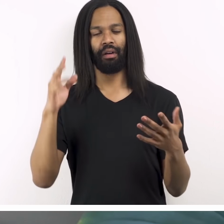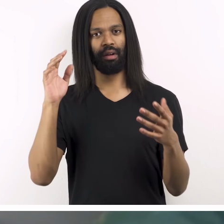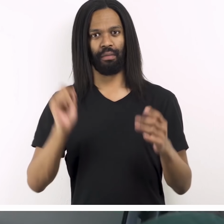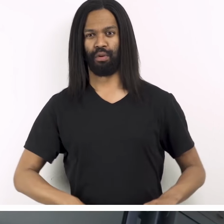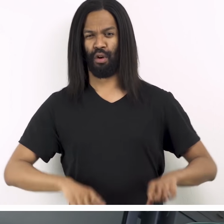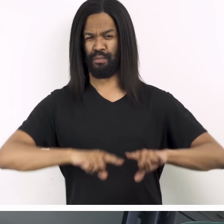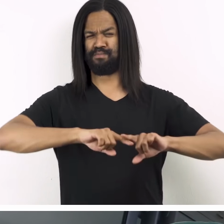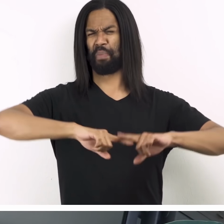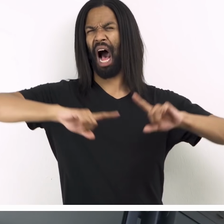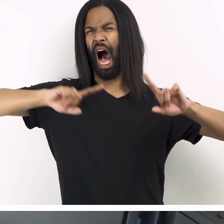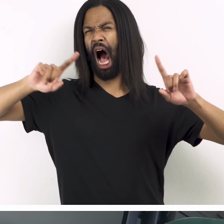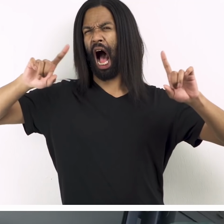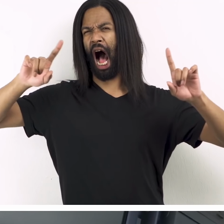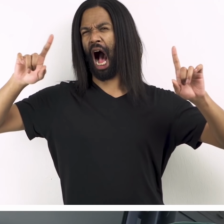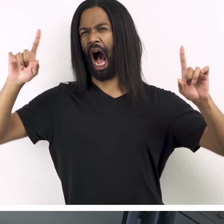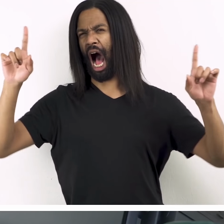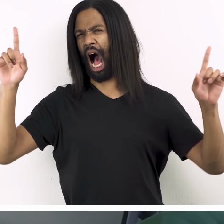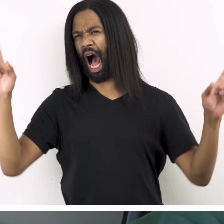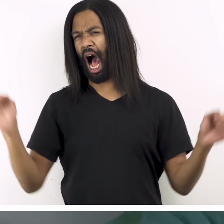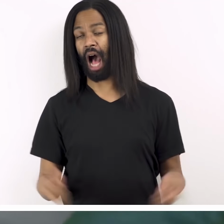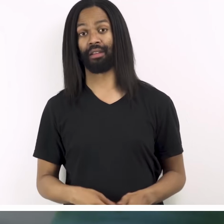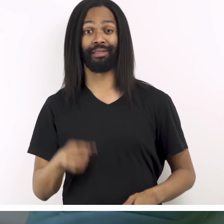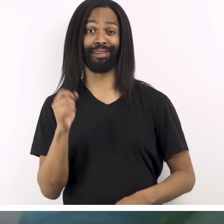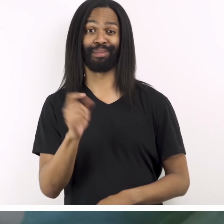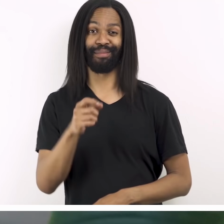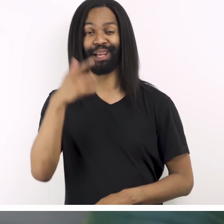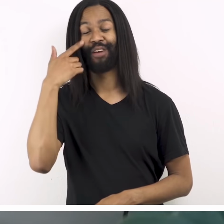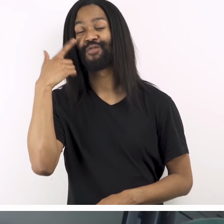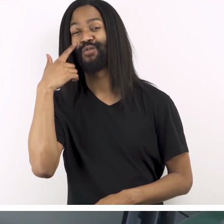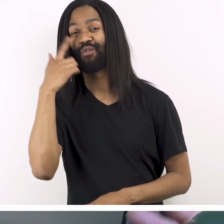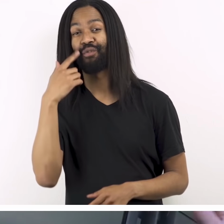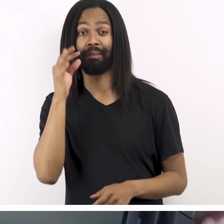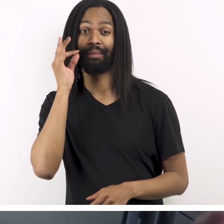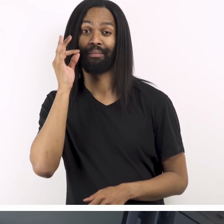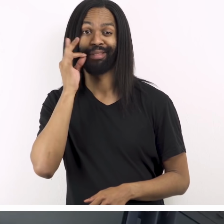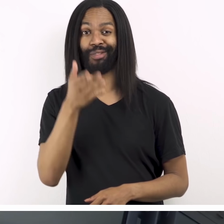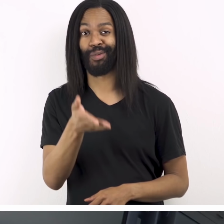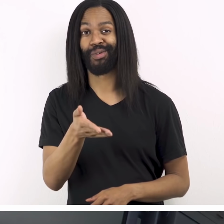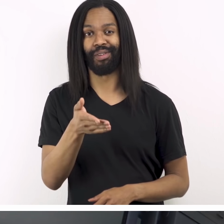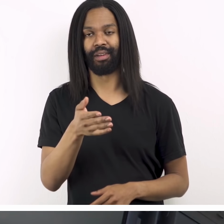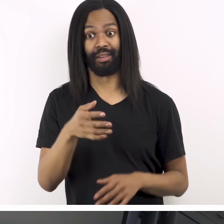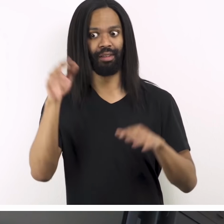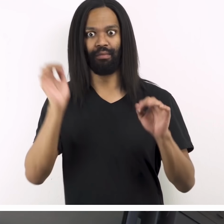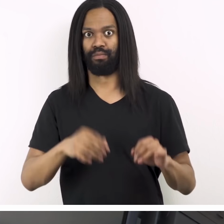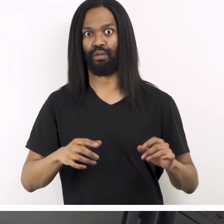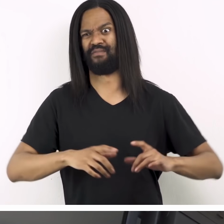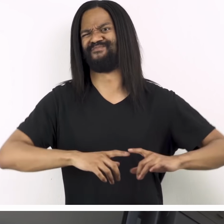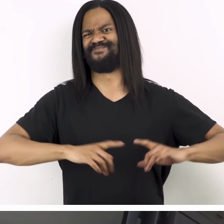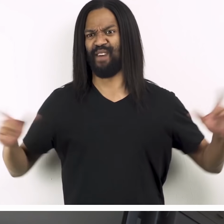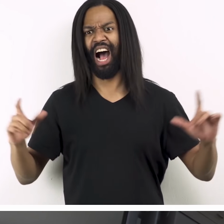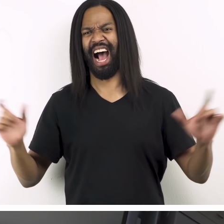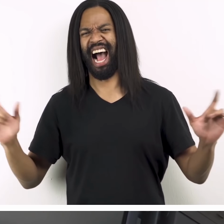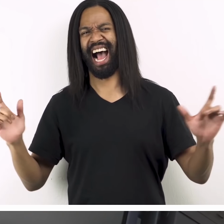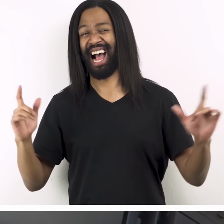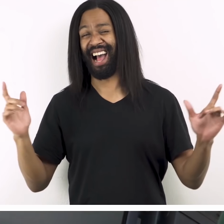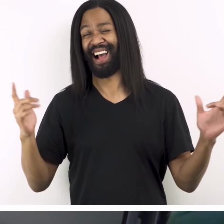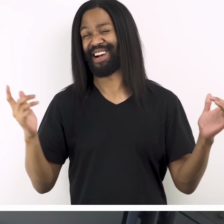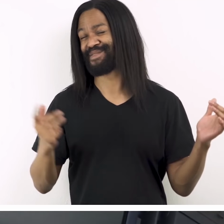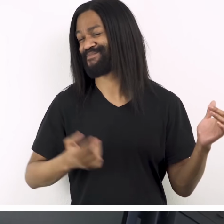vous faire des feuilles immenses de chez immense. Moi pour le moment c'est encore un bébé, ça c'est un bébé par rapport à ce qu'il est capable de